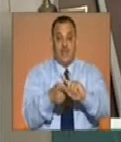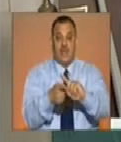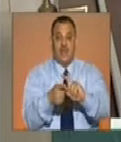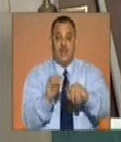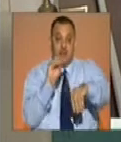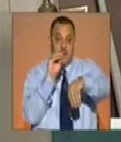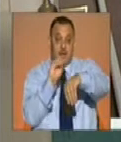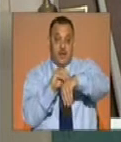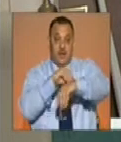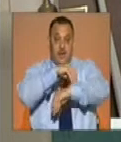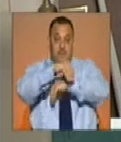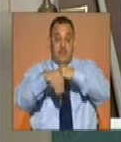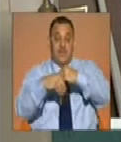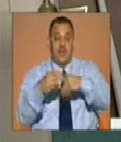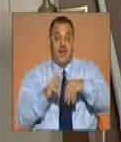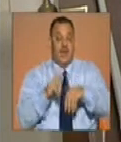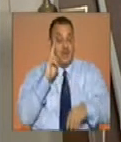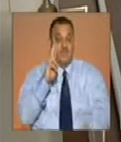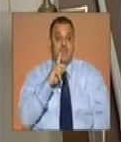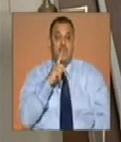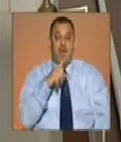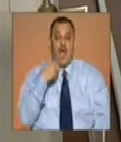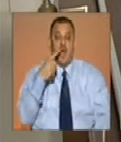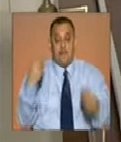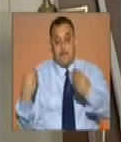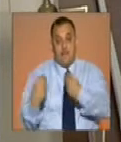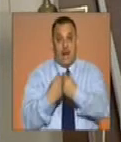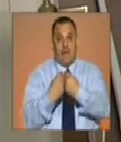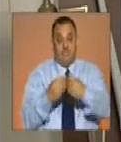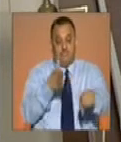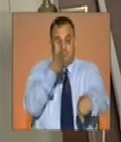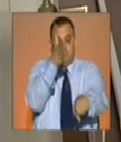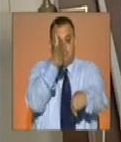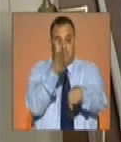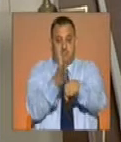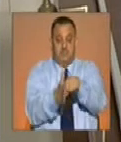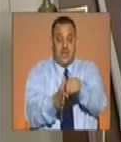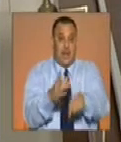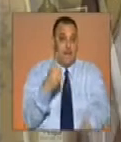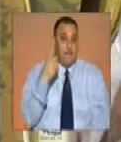له حج التمتع أو حج القران، ويذبح ذبيحة في مكة، هناك